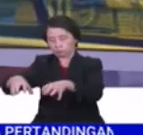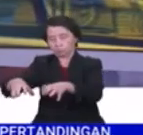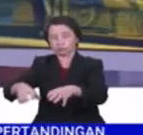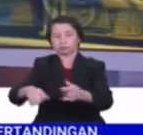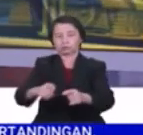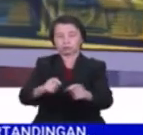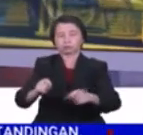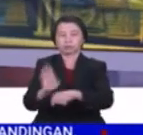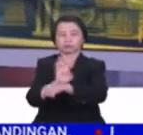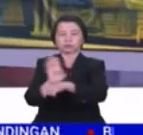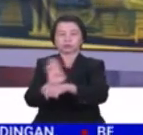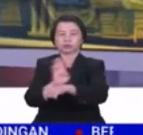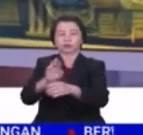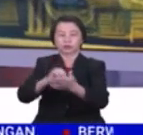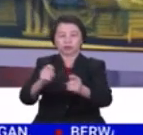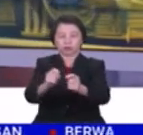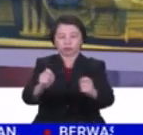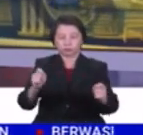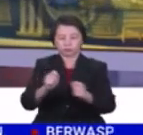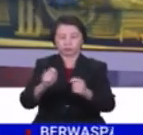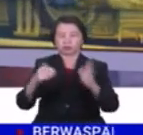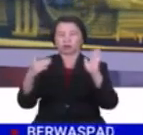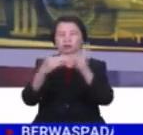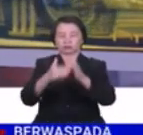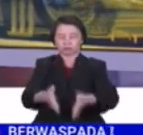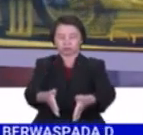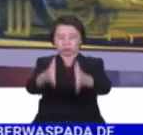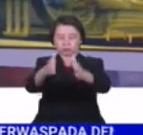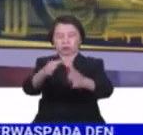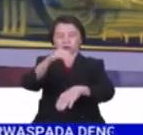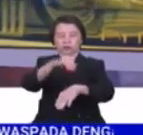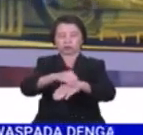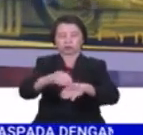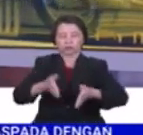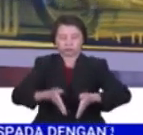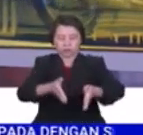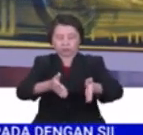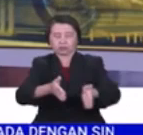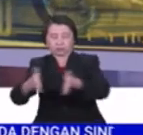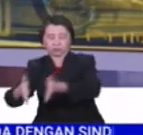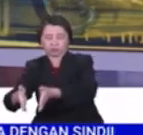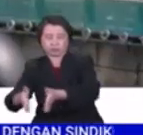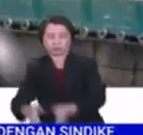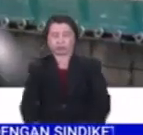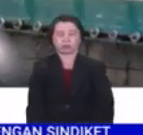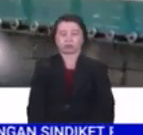kesaktian penjagaan di lokasi yang menghalang lalu lintas terutama di tepi